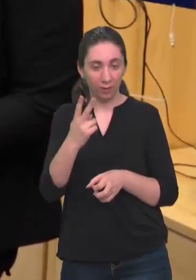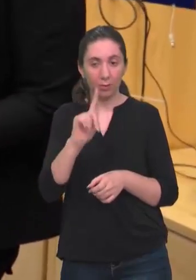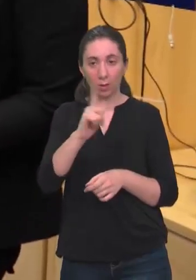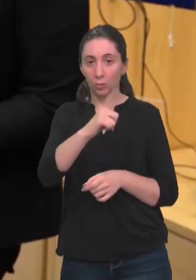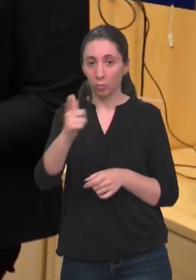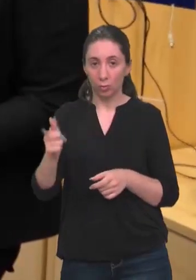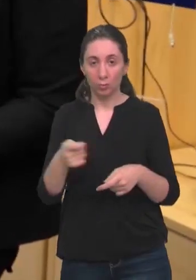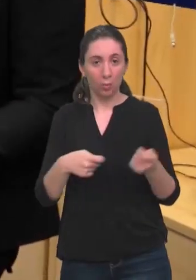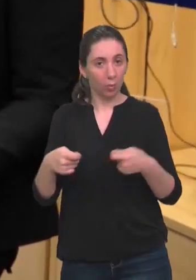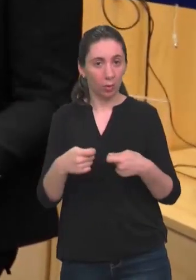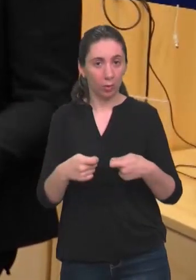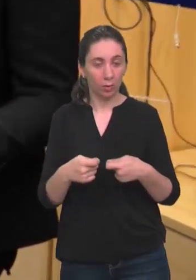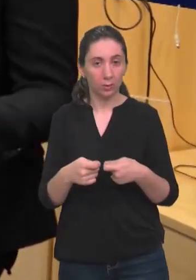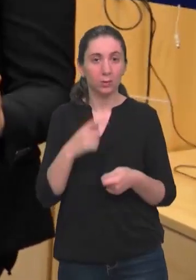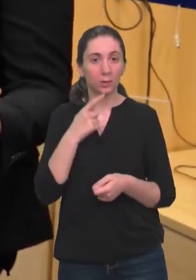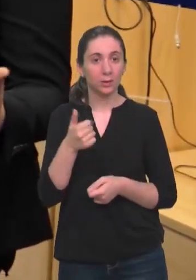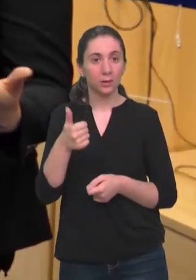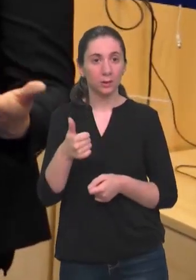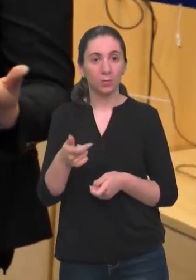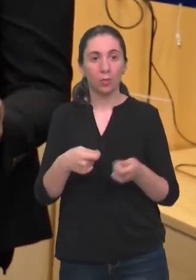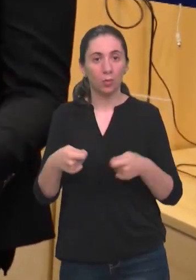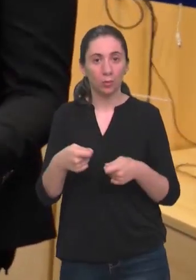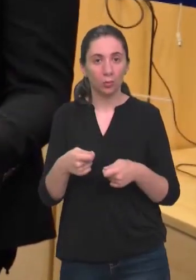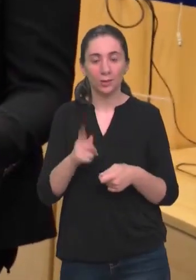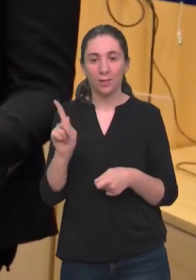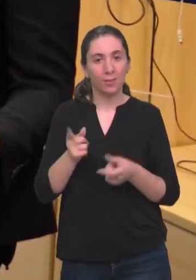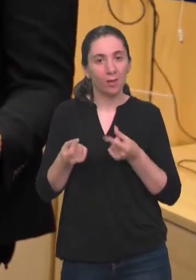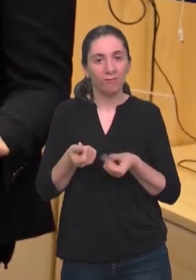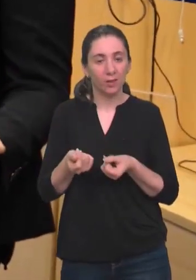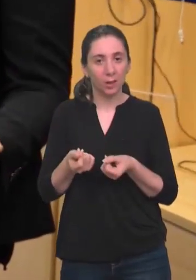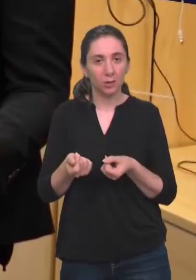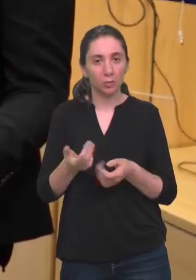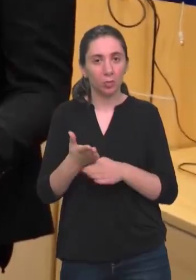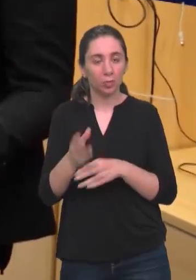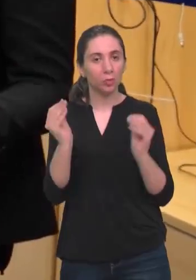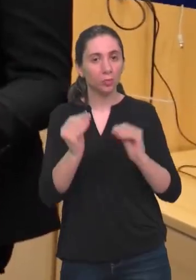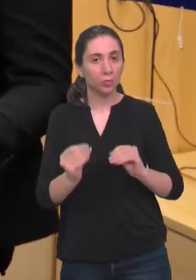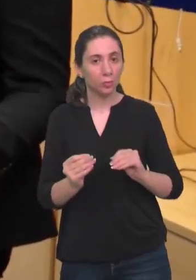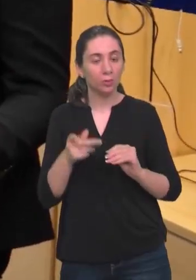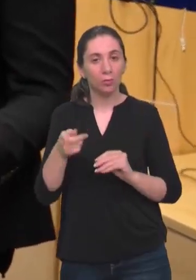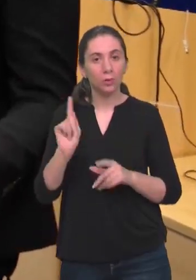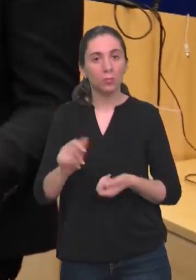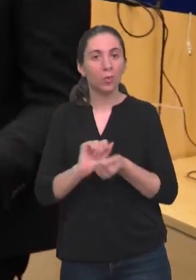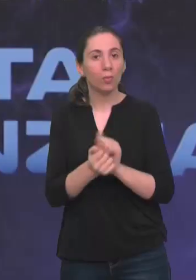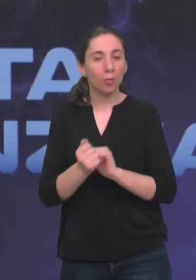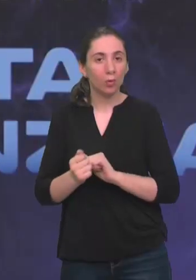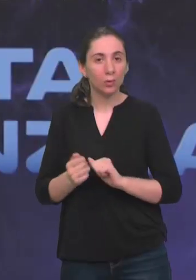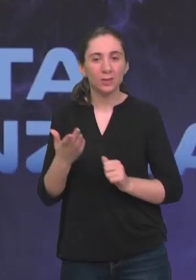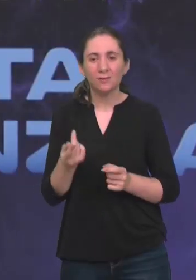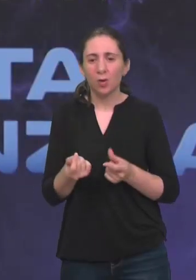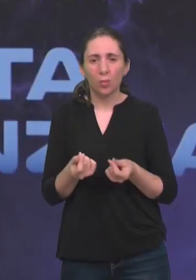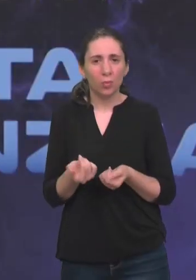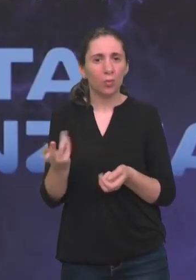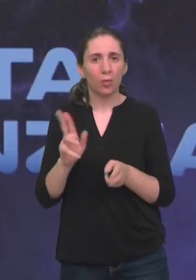organizacijama. Rekli ste sami, udruge se ne financiraju kroz sustav. Oni se moraju boriti za svaku kunu kako